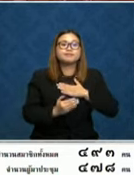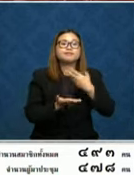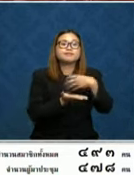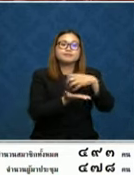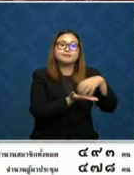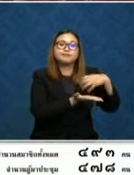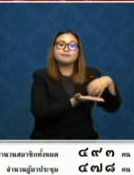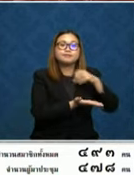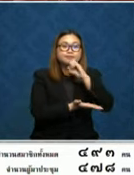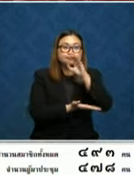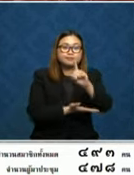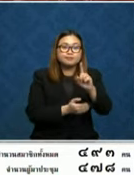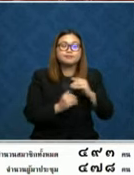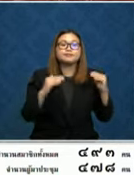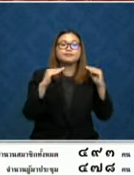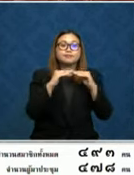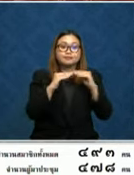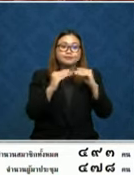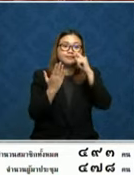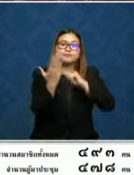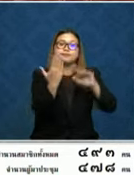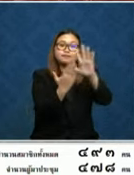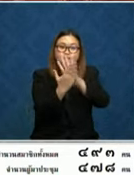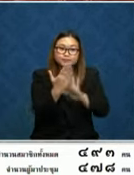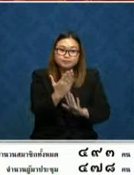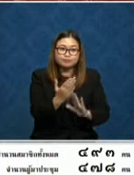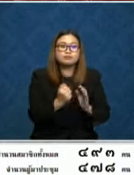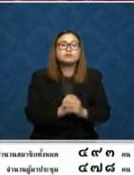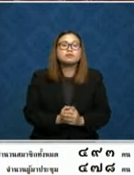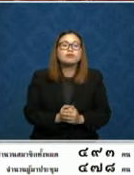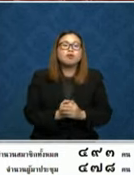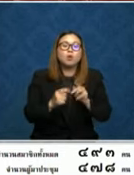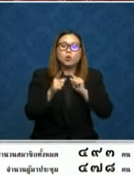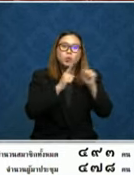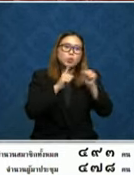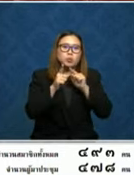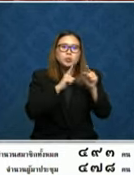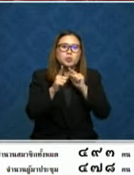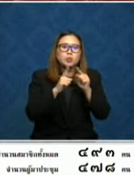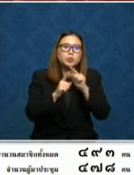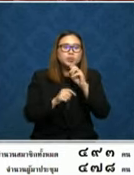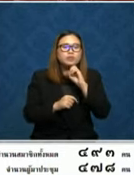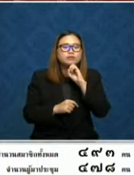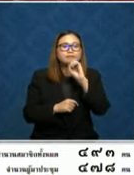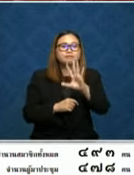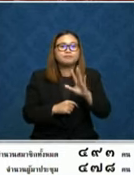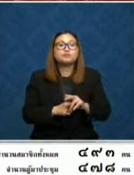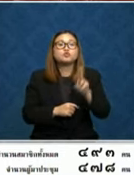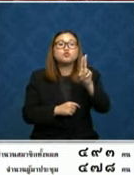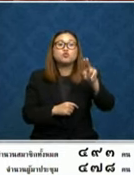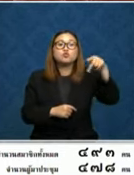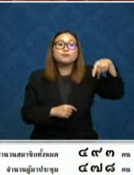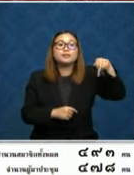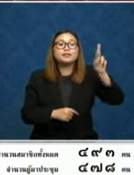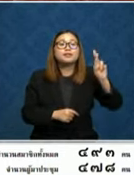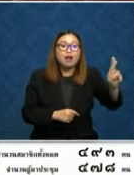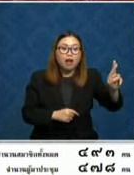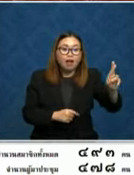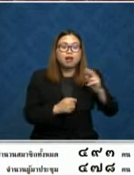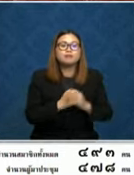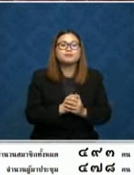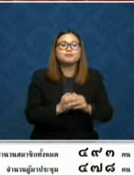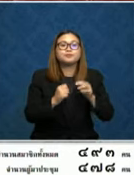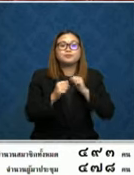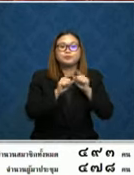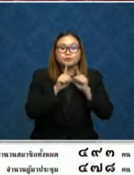ในประเทศไทยเนี่ยยังคงถูกวิพากษ์วิจารณ์มาโดยตลอดนะคะในเวทีระหว่างประเทศไม่ว่าจะเป็นเวที UPR ค่ะหรือแถลงการของผู้รายงานพิ